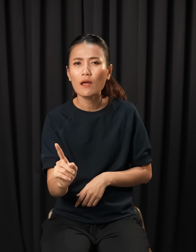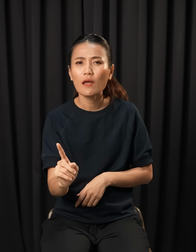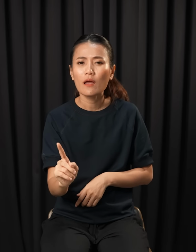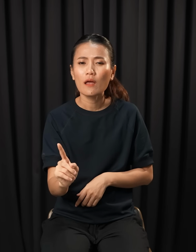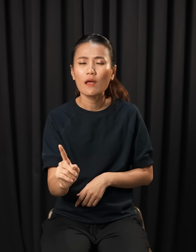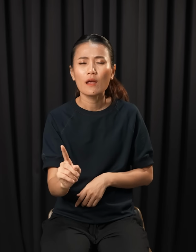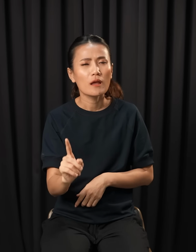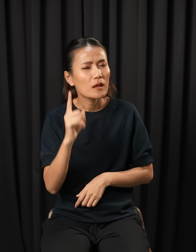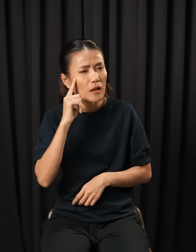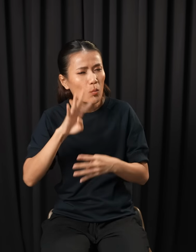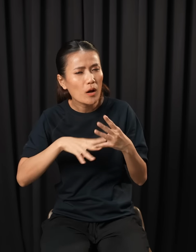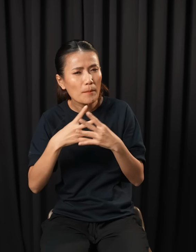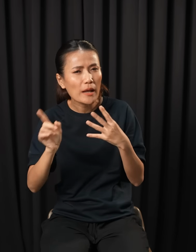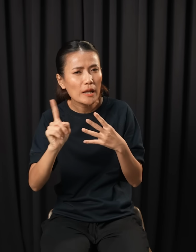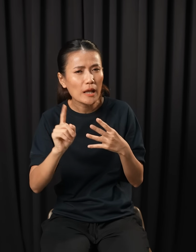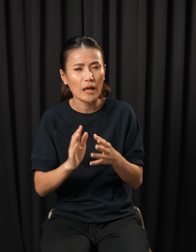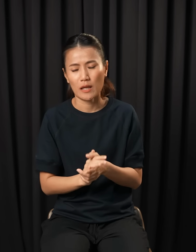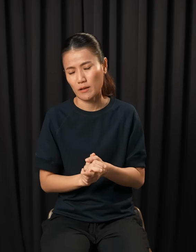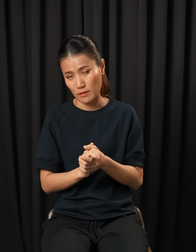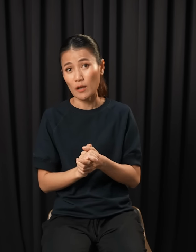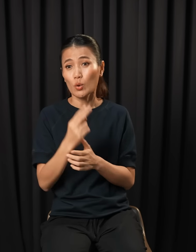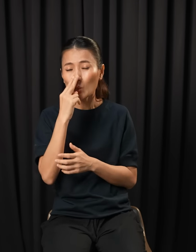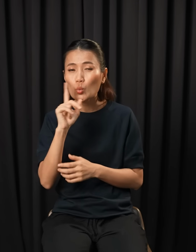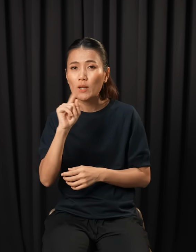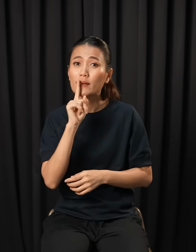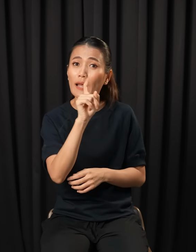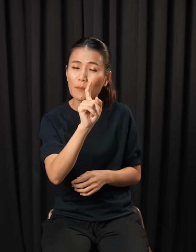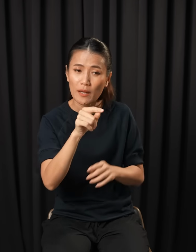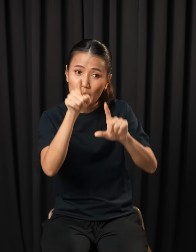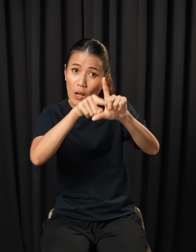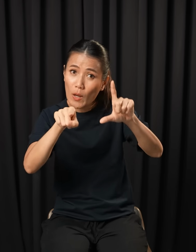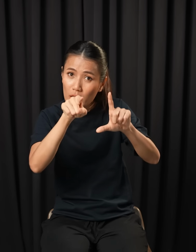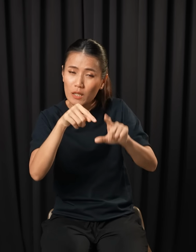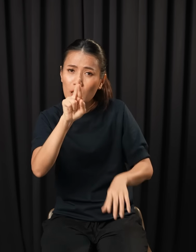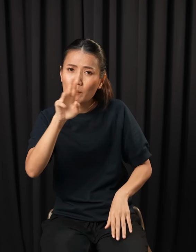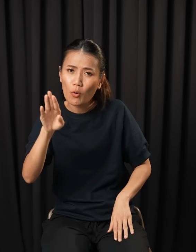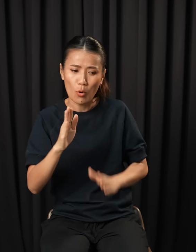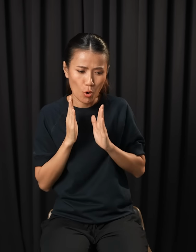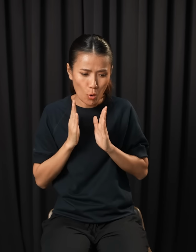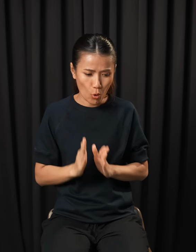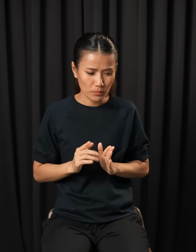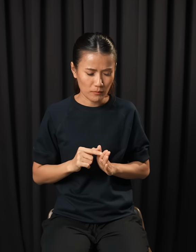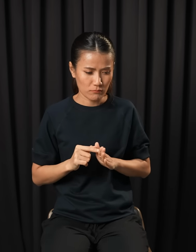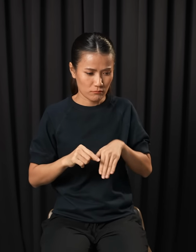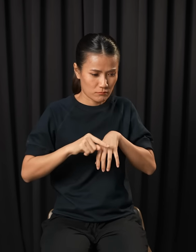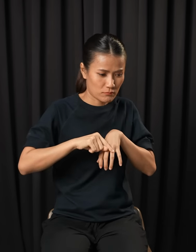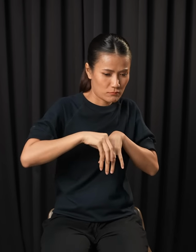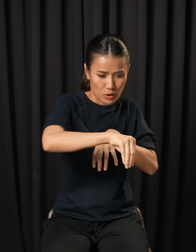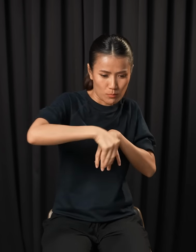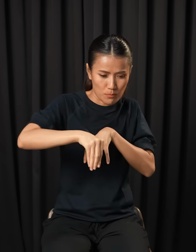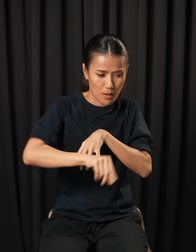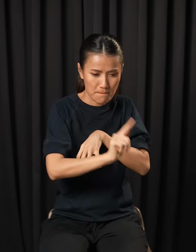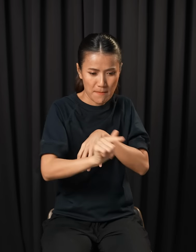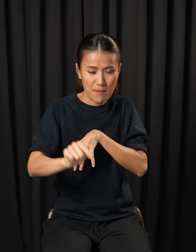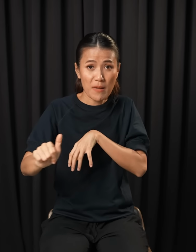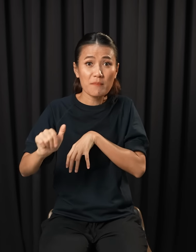พ ร รคก้าวไกลเราวางแนวทางเนี่ยไว้ยังไงหัวคะแนนใช่ไหมคะอาจารย์ที่อาจารย์พูดถึง คือผมไม่แน่